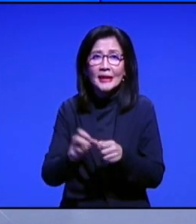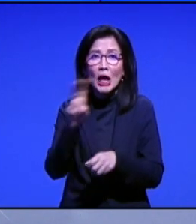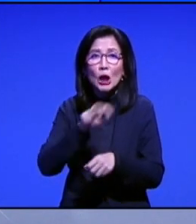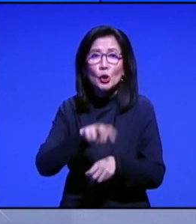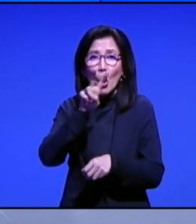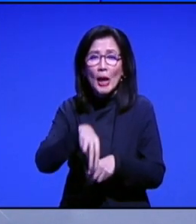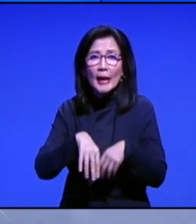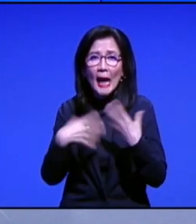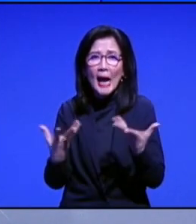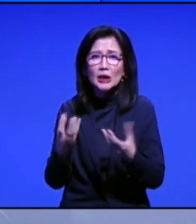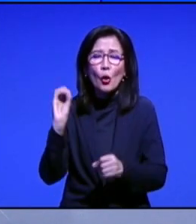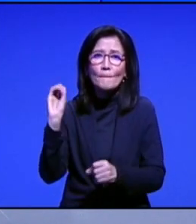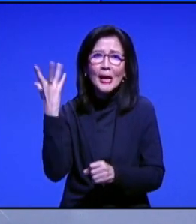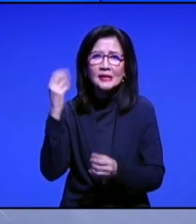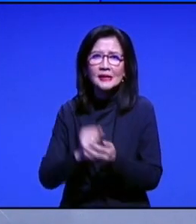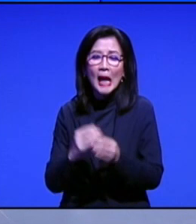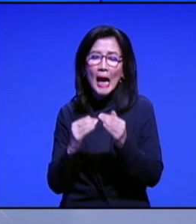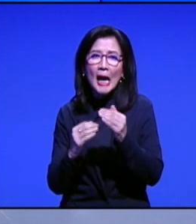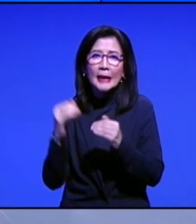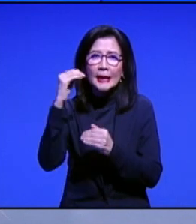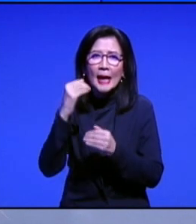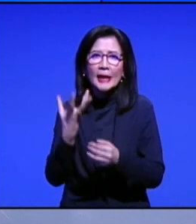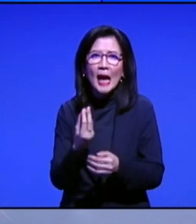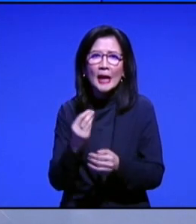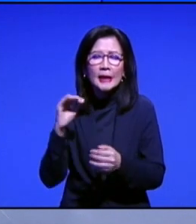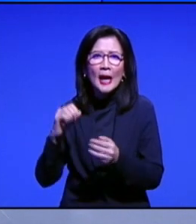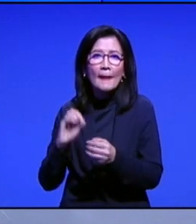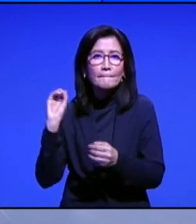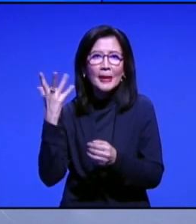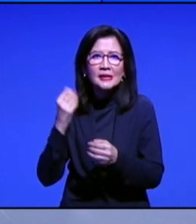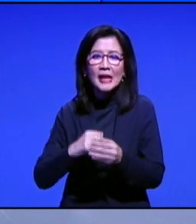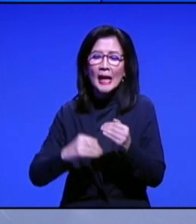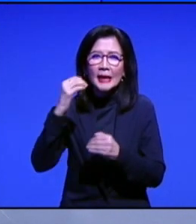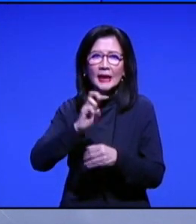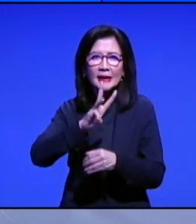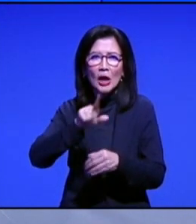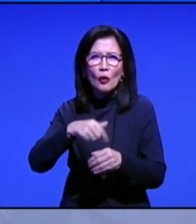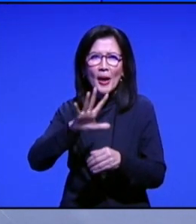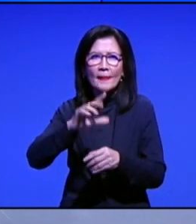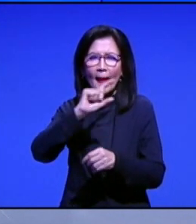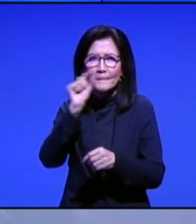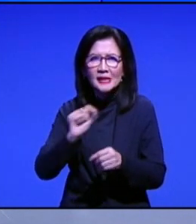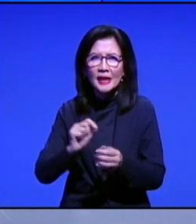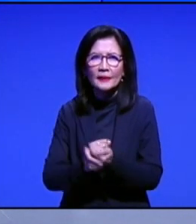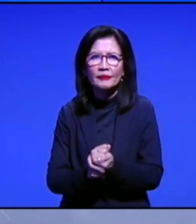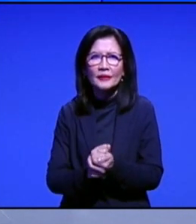emas. Indikator ini terlihat dari naiknya harga emas dunia sebesar 3,5% dibanding pekan lalu